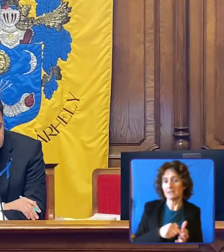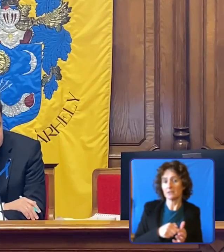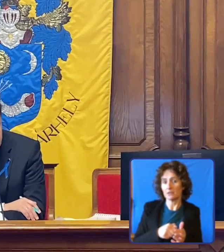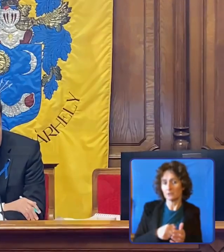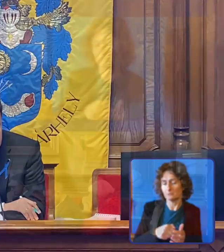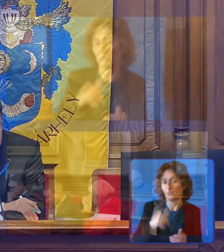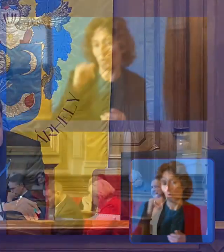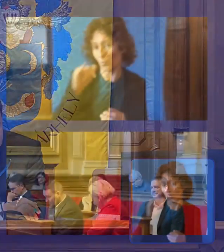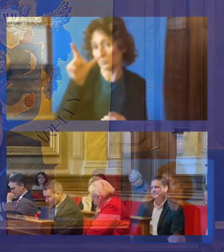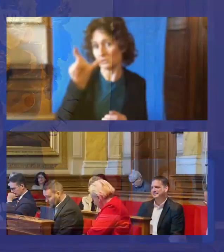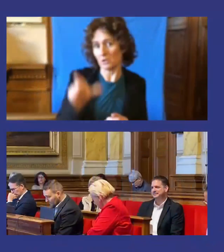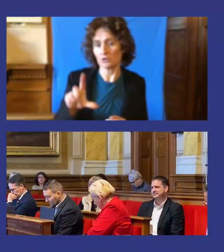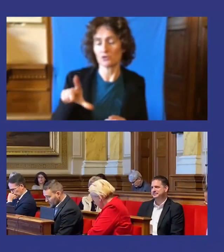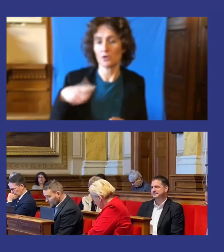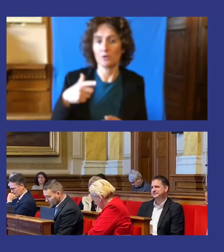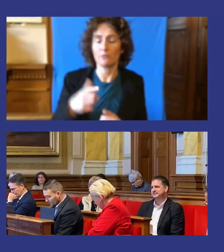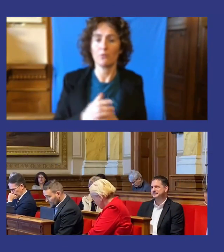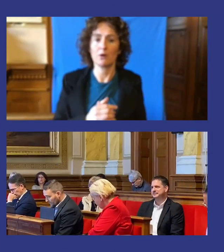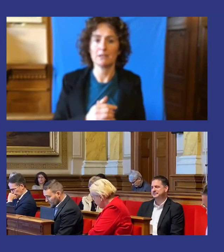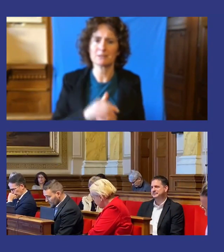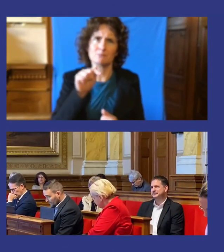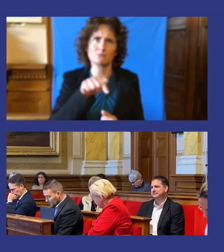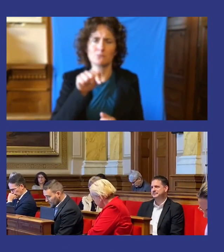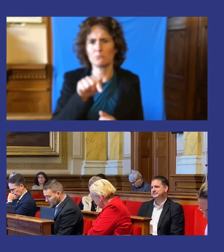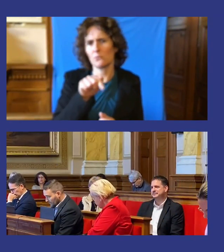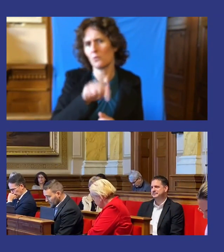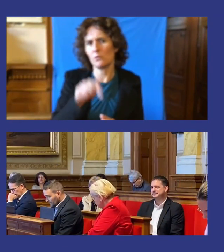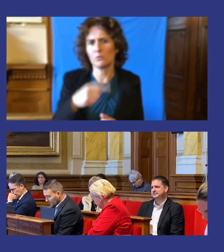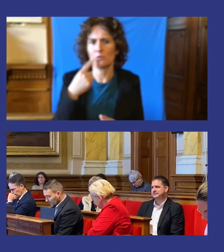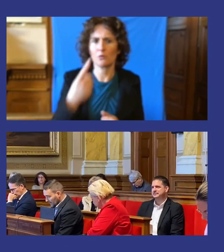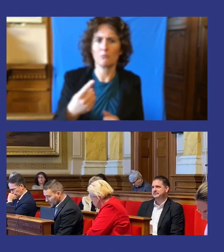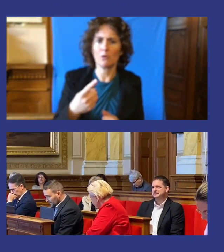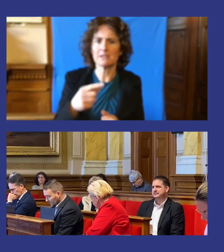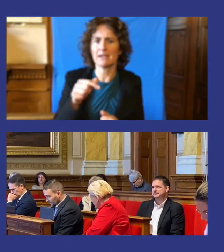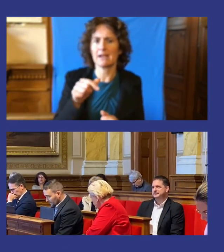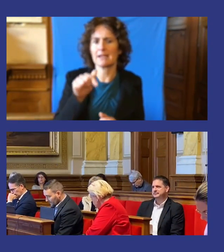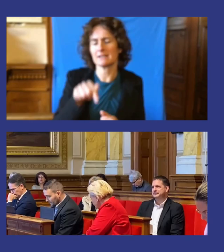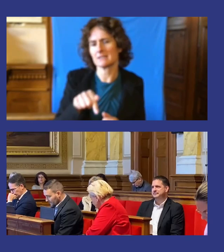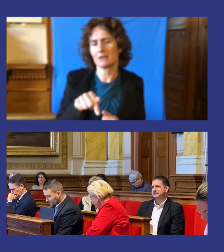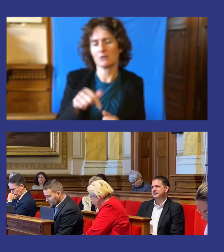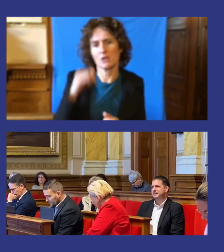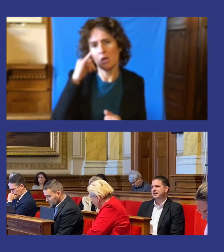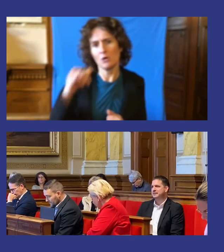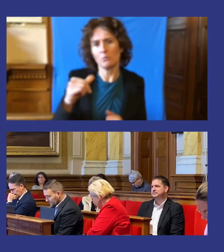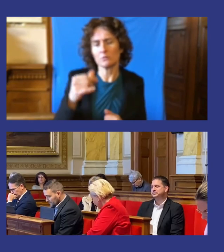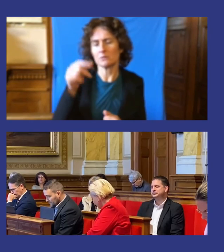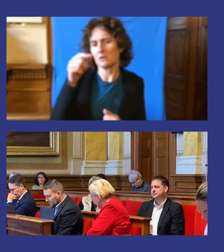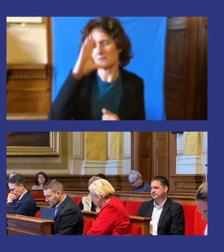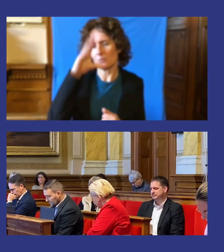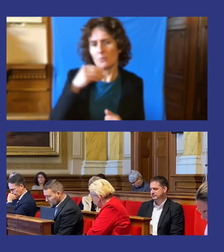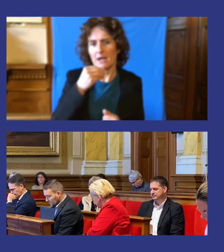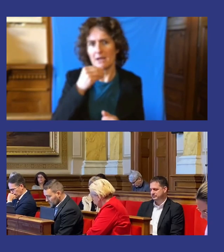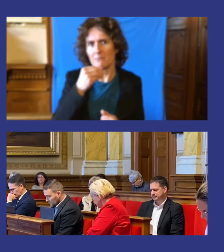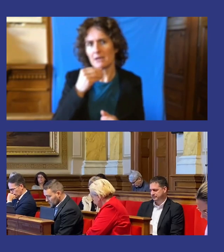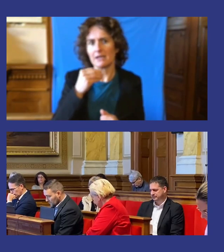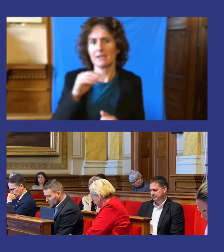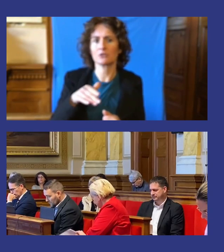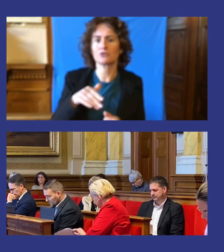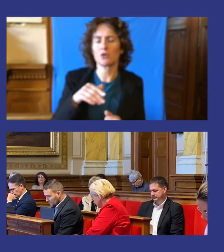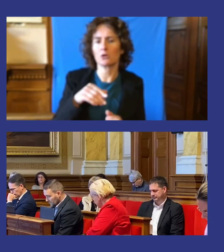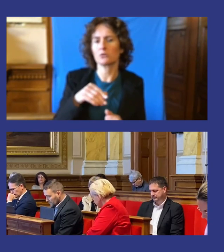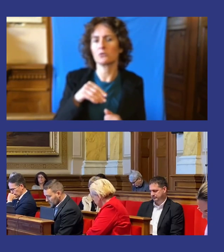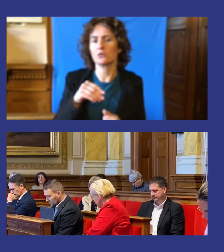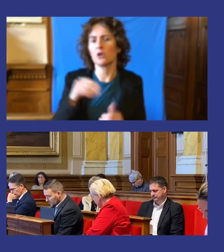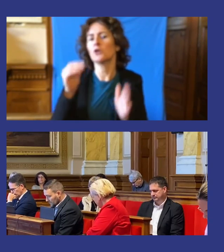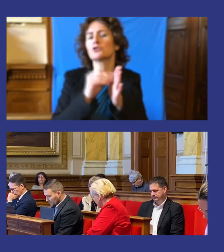Tudom, önök szerint ezek mind statiszták. Ezt írják. No, tehát ezek a képlenségek. Amikor új kishomokról bejön a busz, és